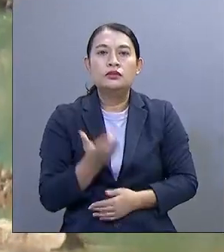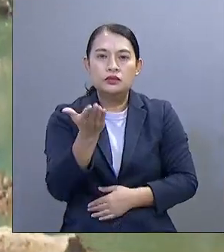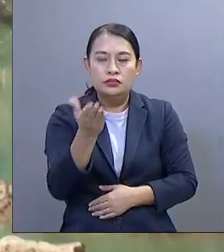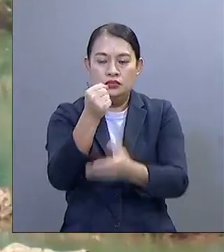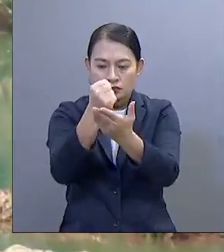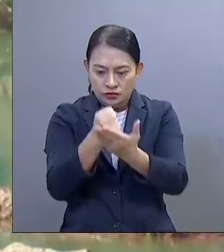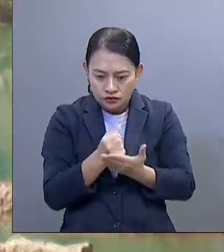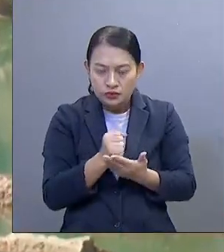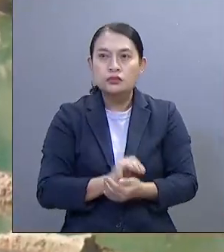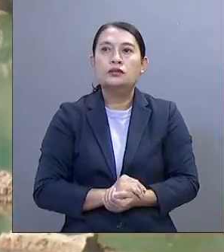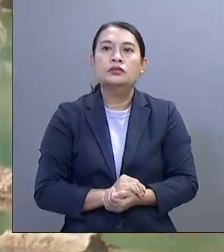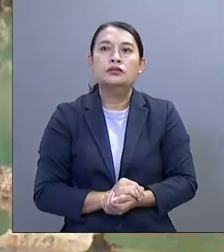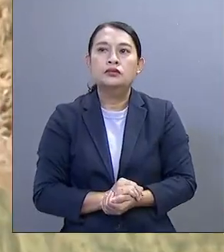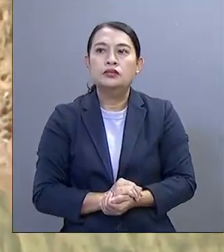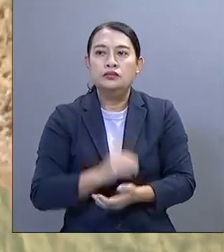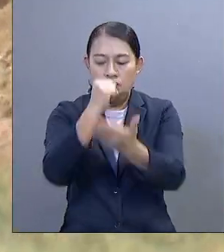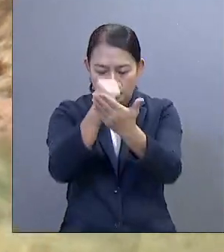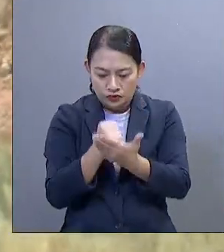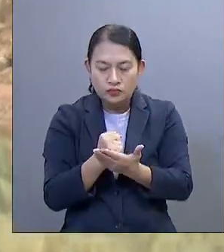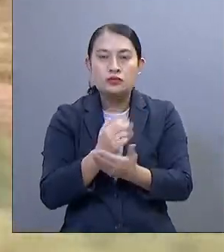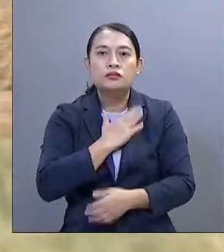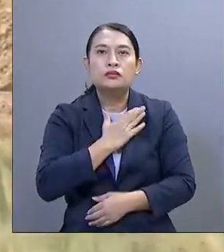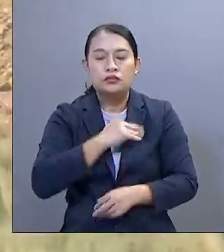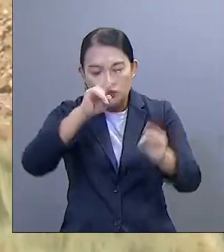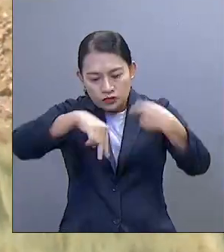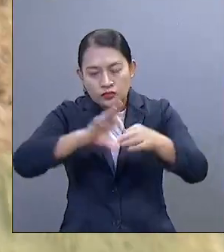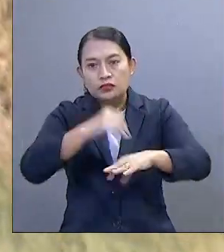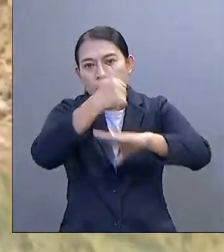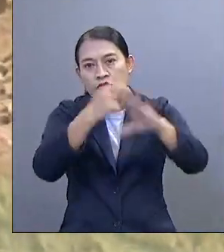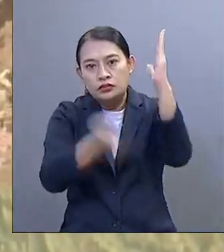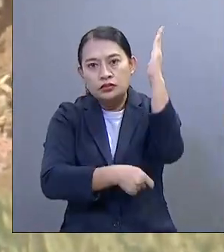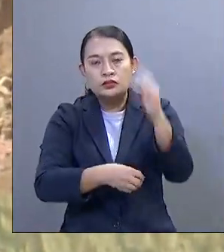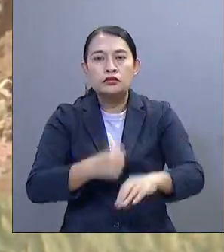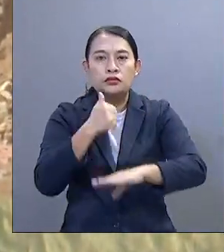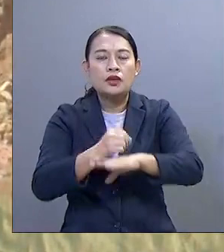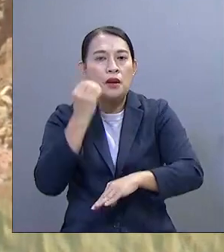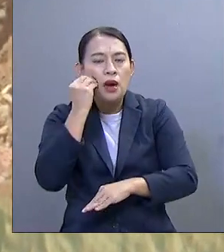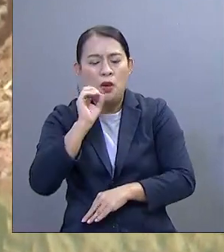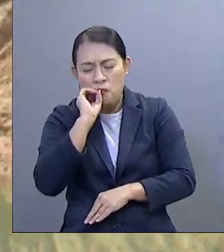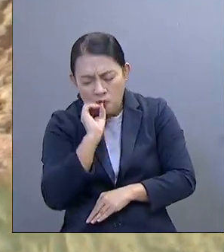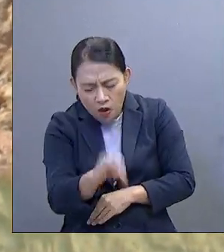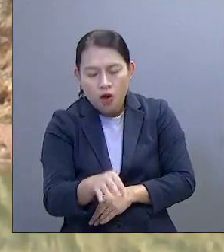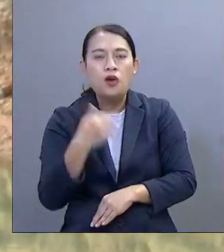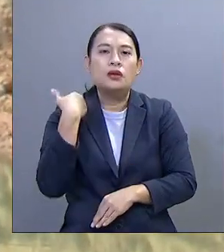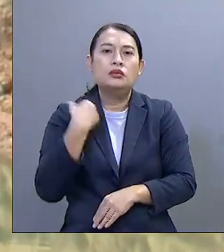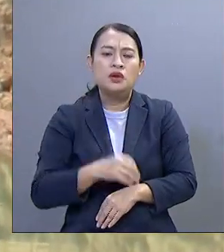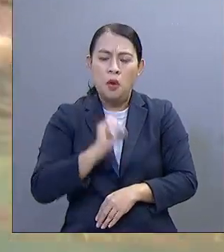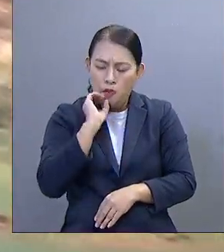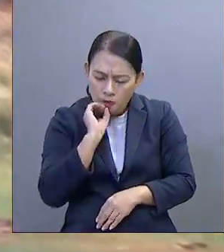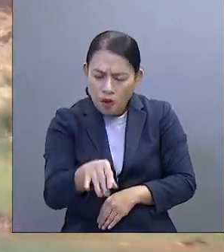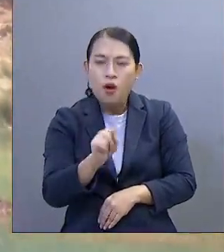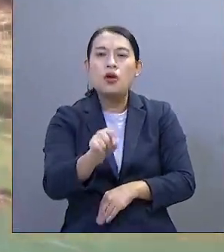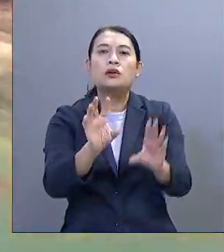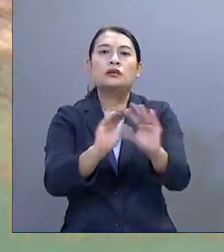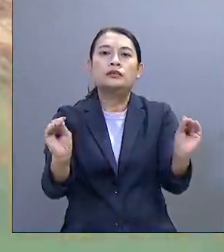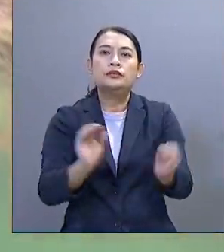ออย่ขายมาช่วยดูแลนทซ้นให้ด้วยคำนั่นผู้ย simonไม่ใชมแจ้ง แต่เรื่องมกลเงีบ